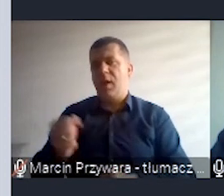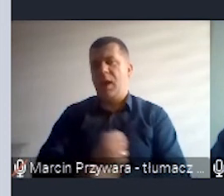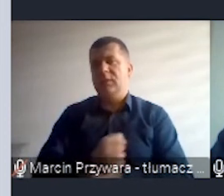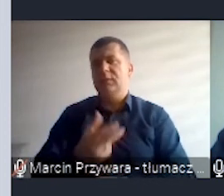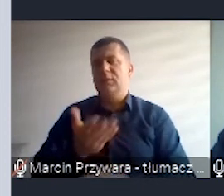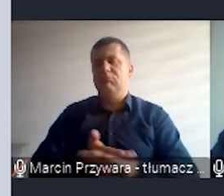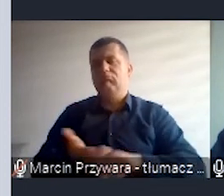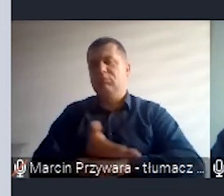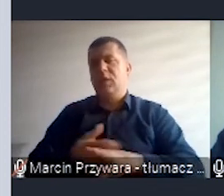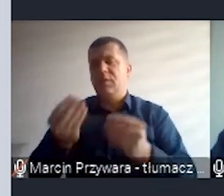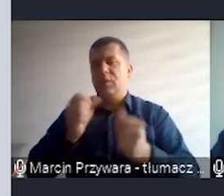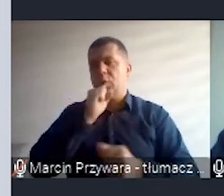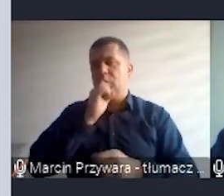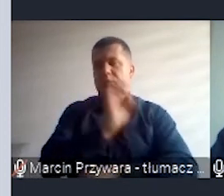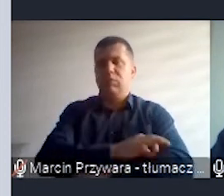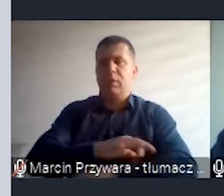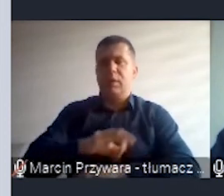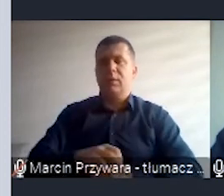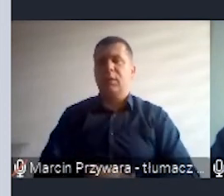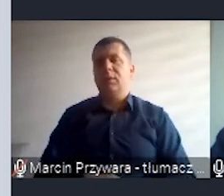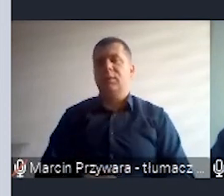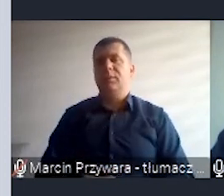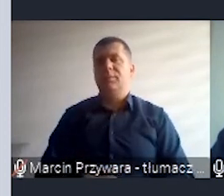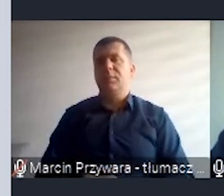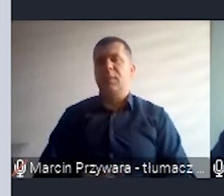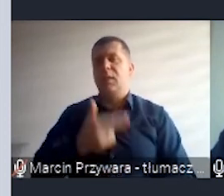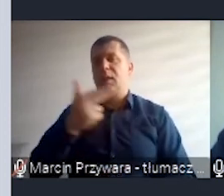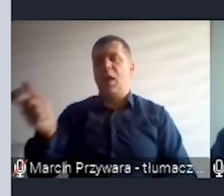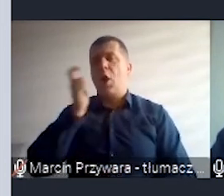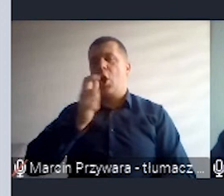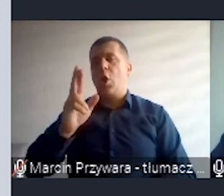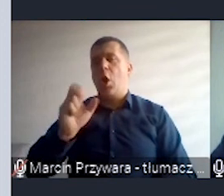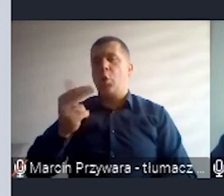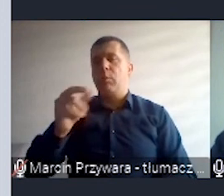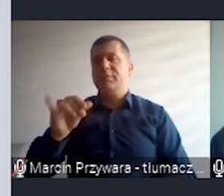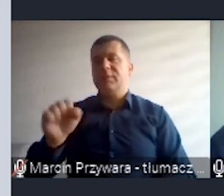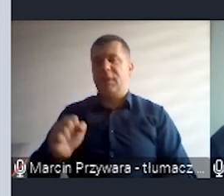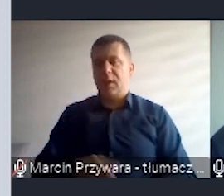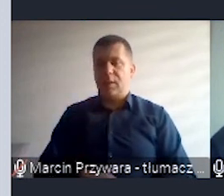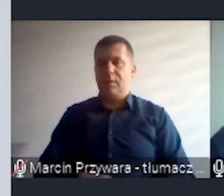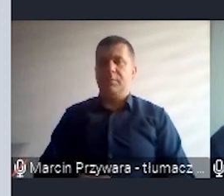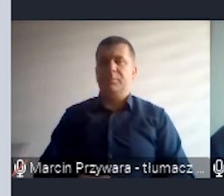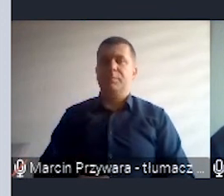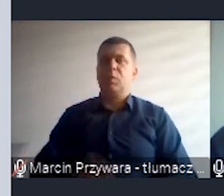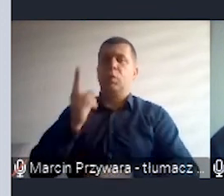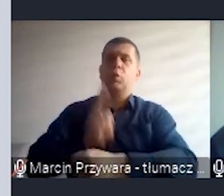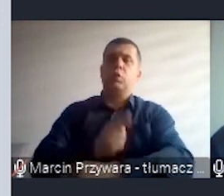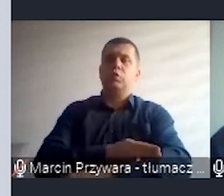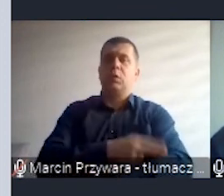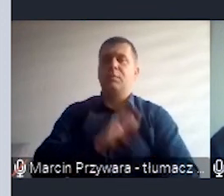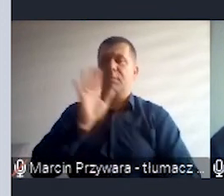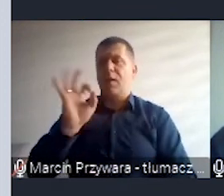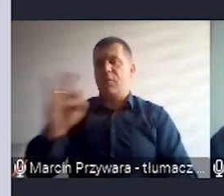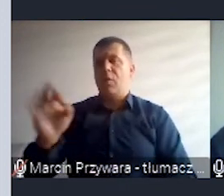nadużyciami finansowymi w dużych projektach, tematami korupcyjnymi. Natomiast urząd ma